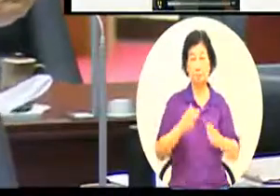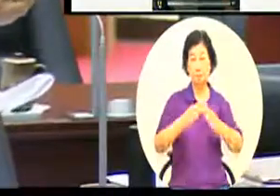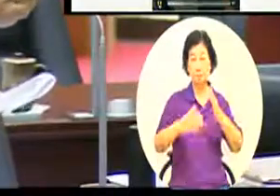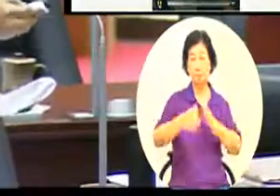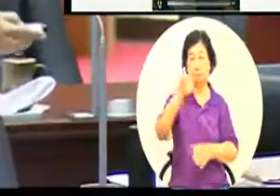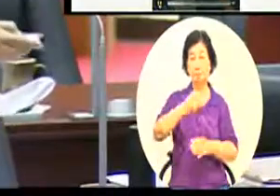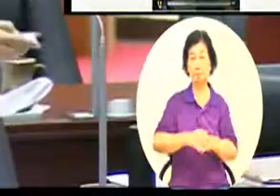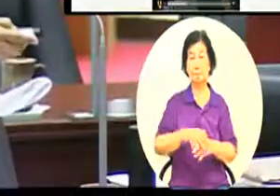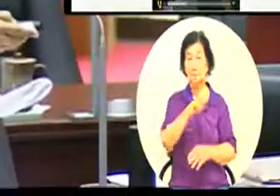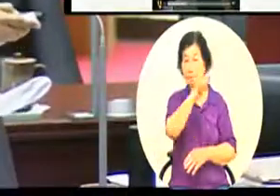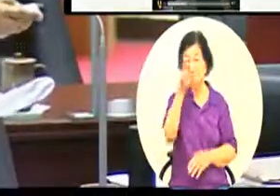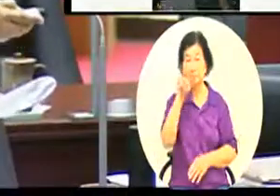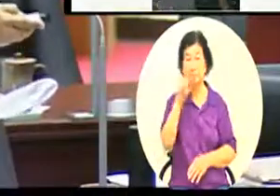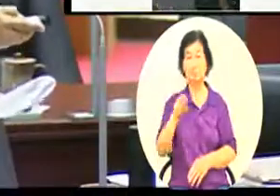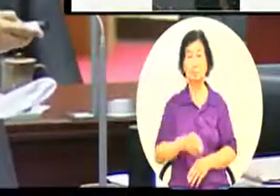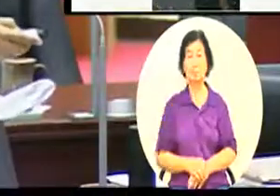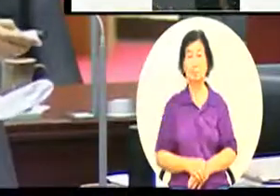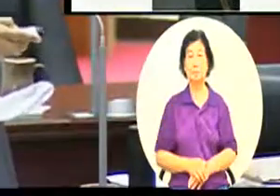下，